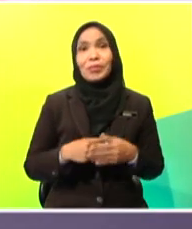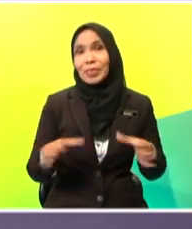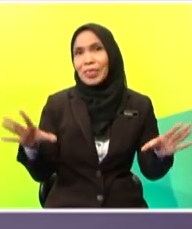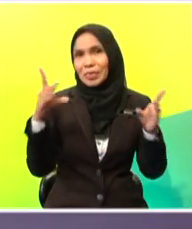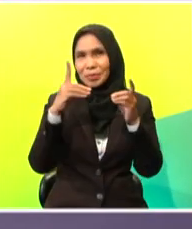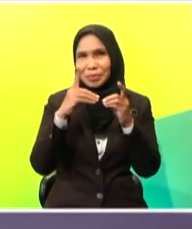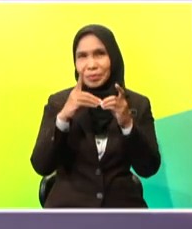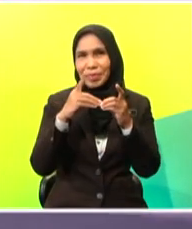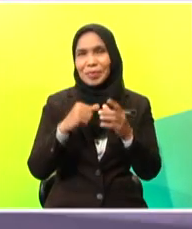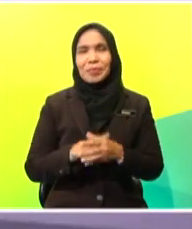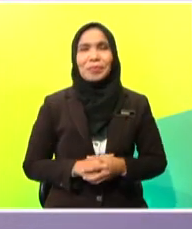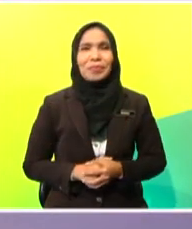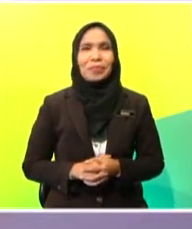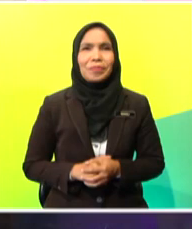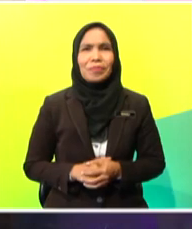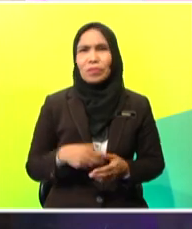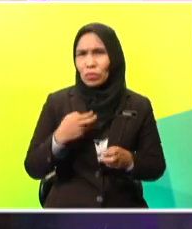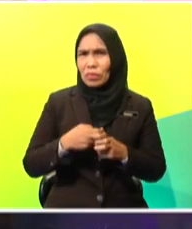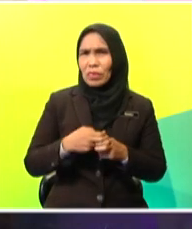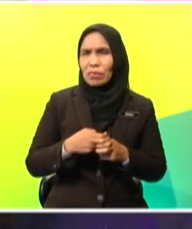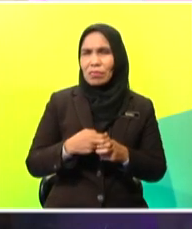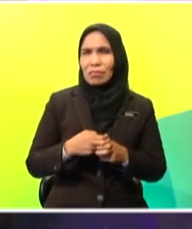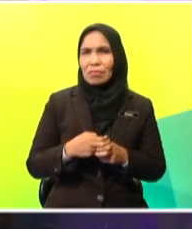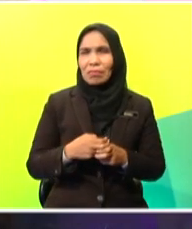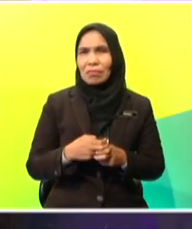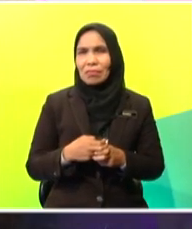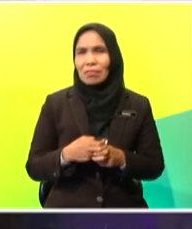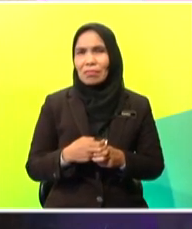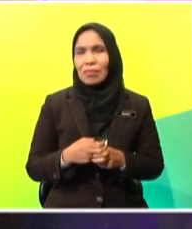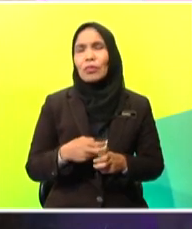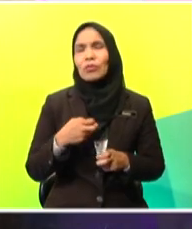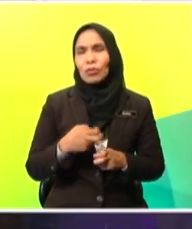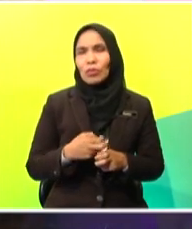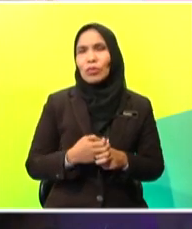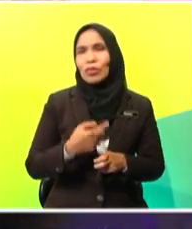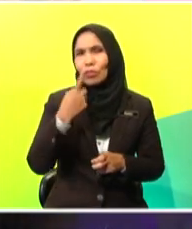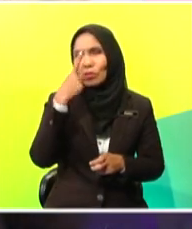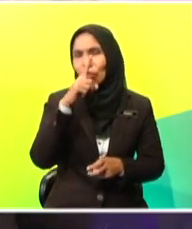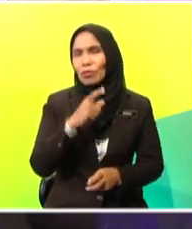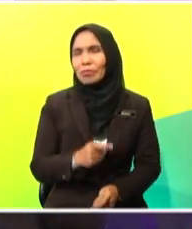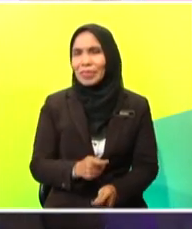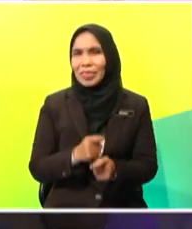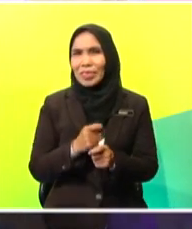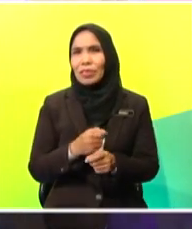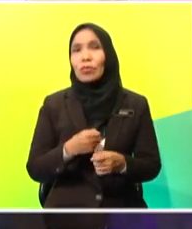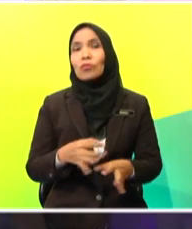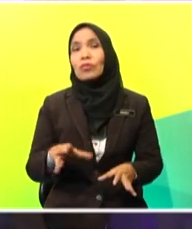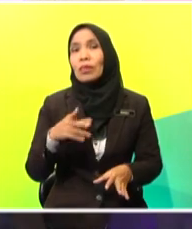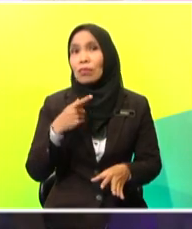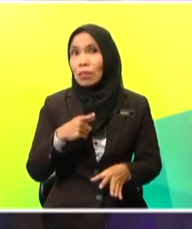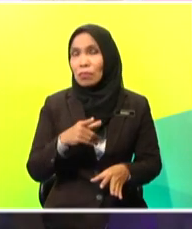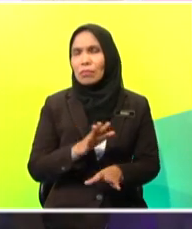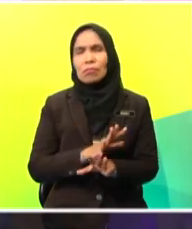muazizah ke karinya enak cabnang jernih pemancing Aceh udah lama saya tak pancing sejak pipi